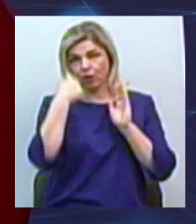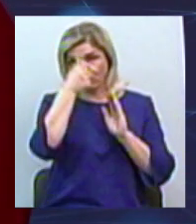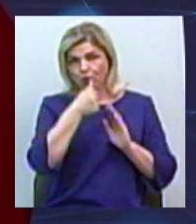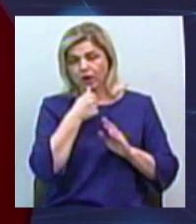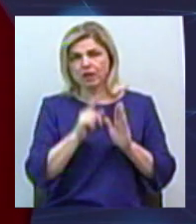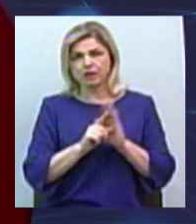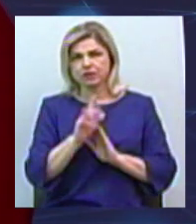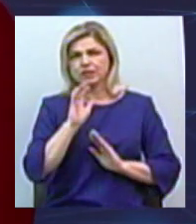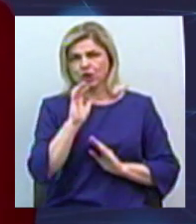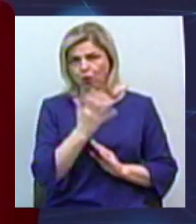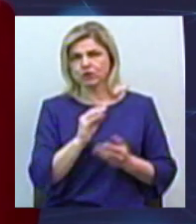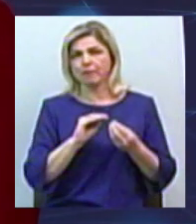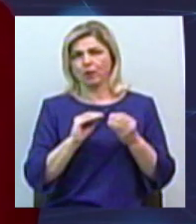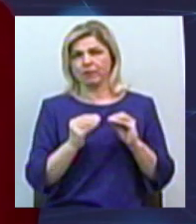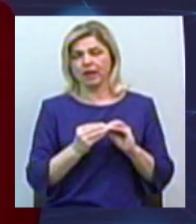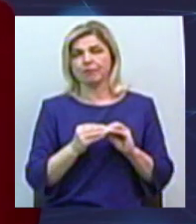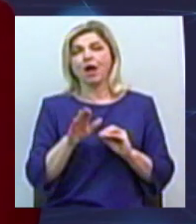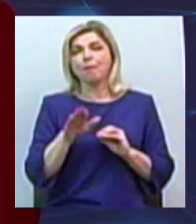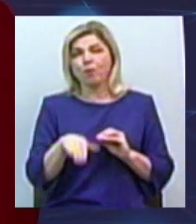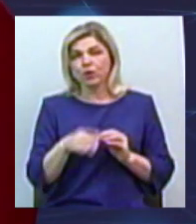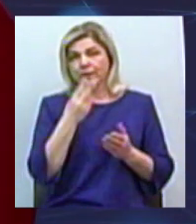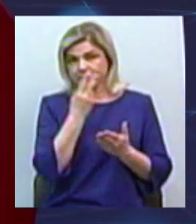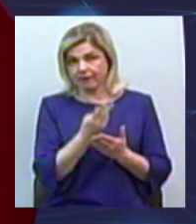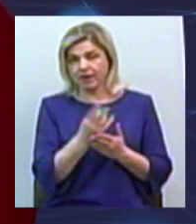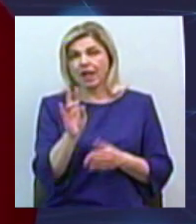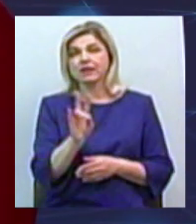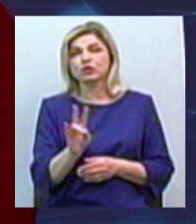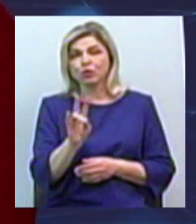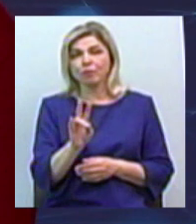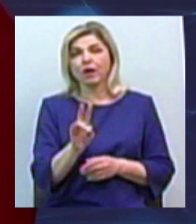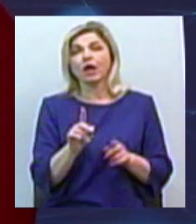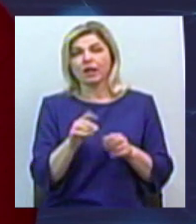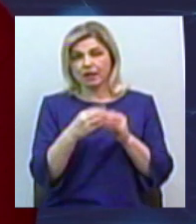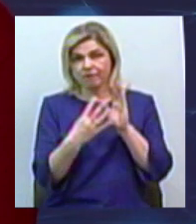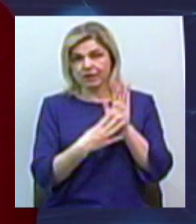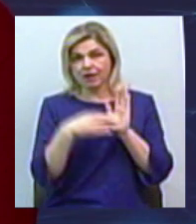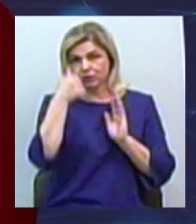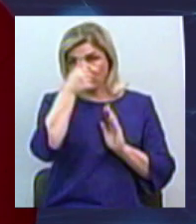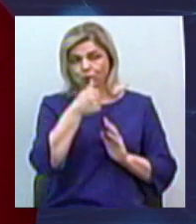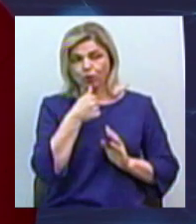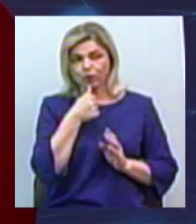ці серйозні проблеми. Потім, дивіться, у нас в листопаді того ж таки 19-го року